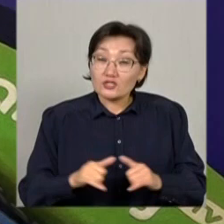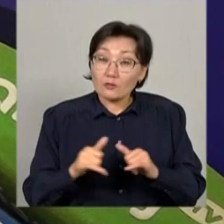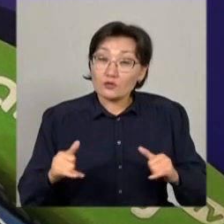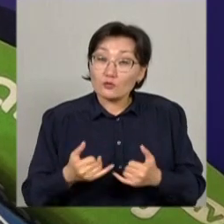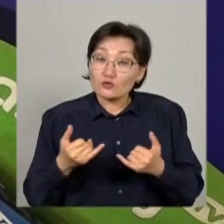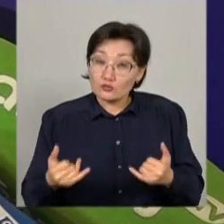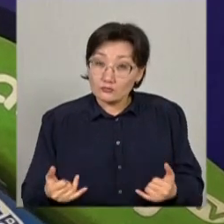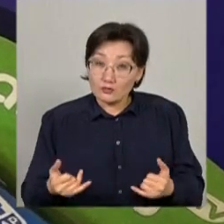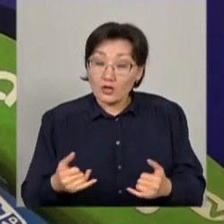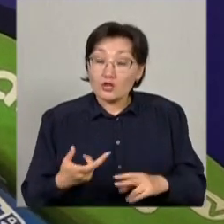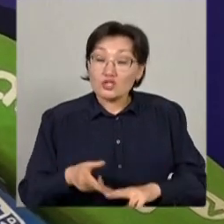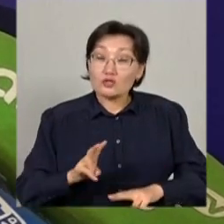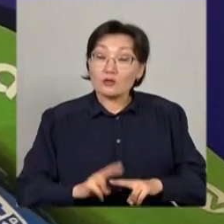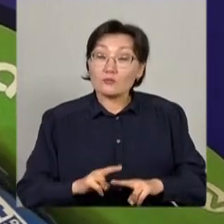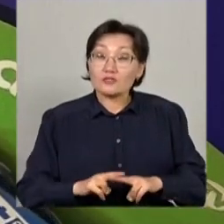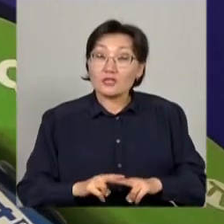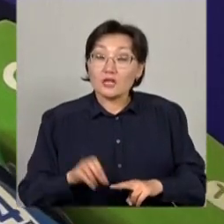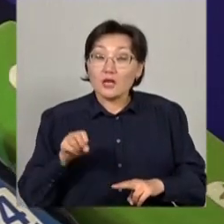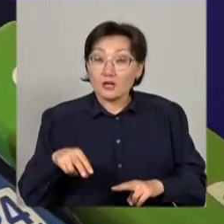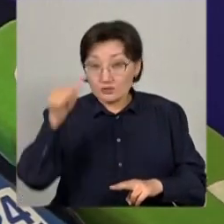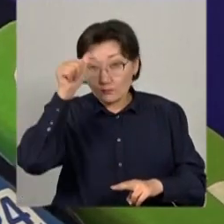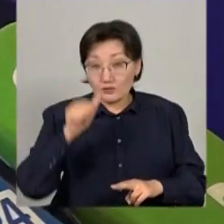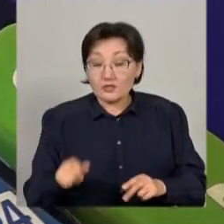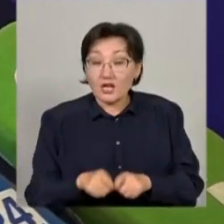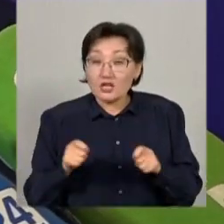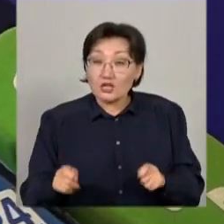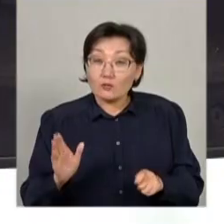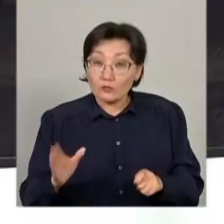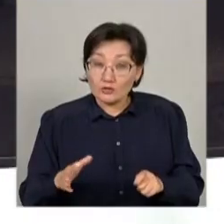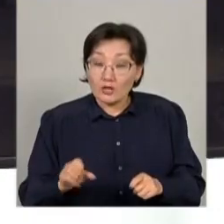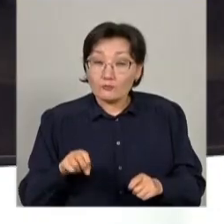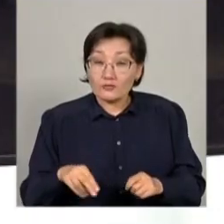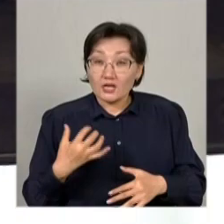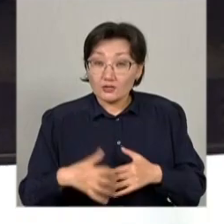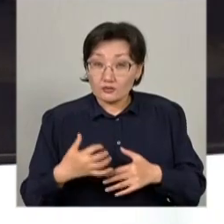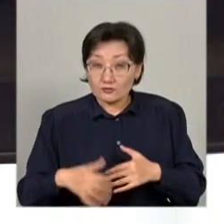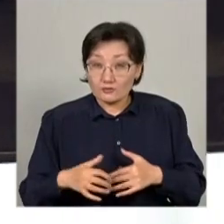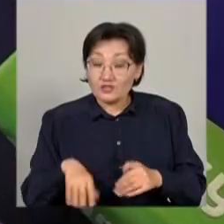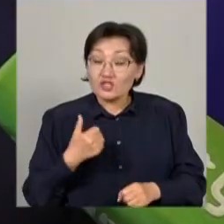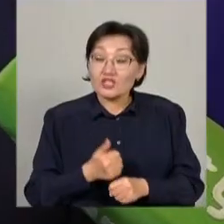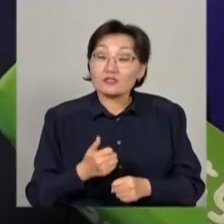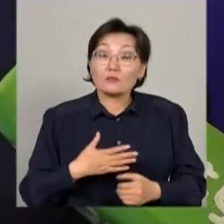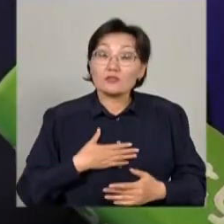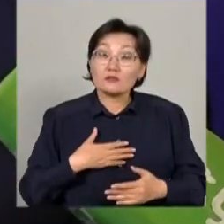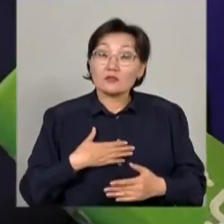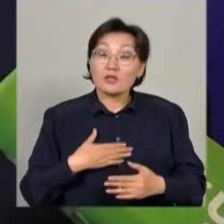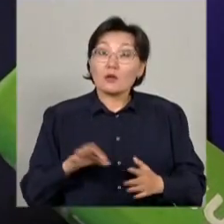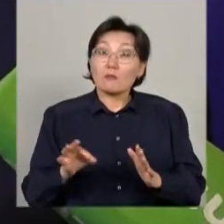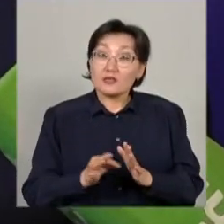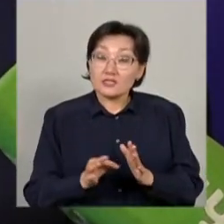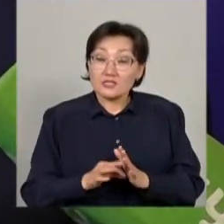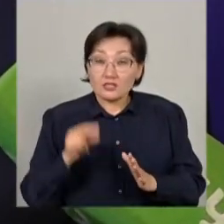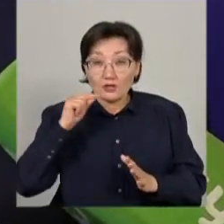үшін. Сондықтан осы сәуір айында ашатын боламыз, сәуірдің ортасында. Негізгі біздің мақсатымыз